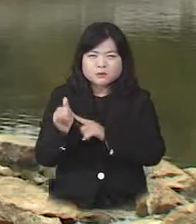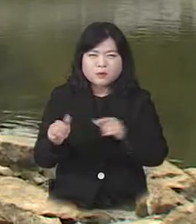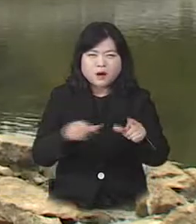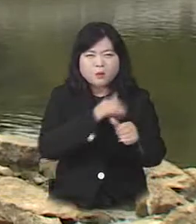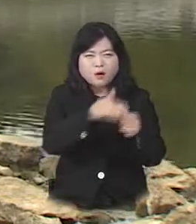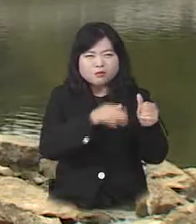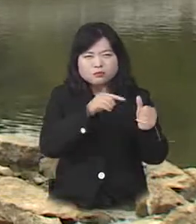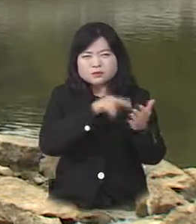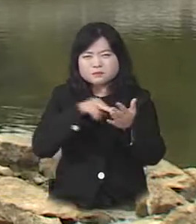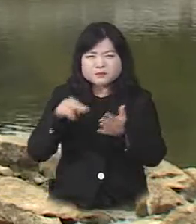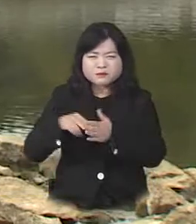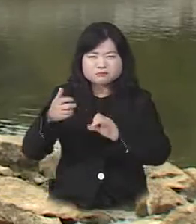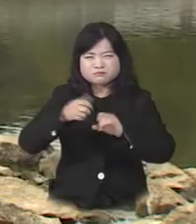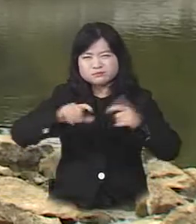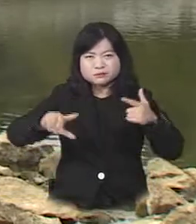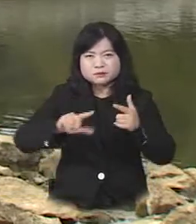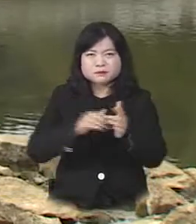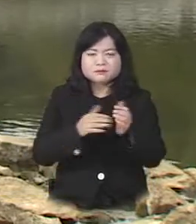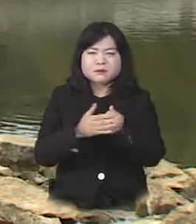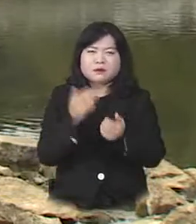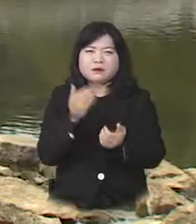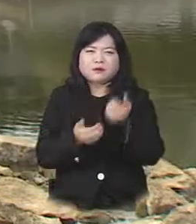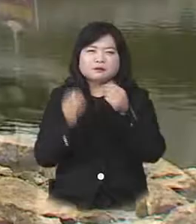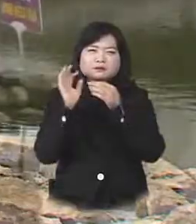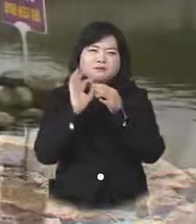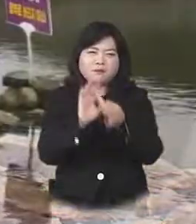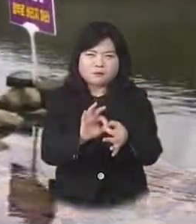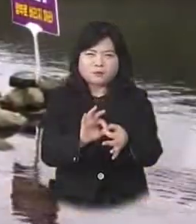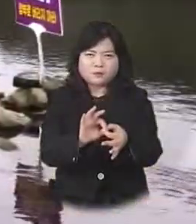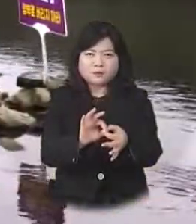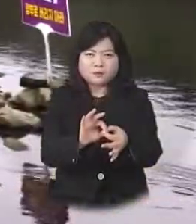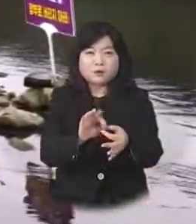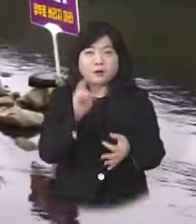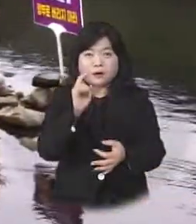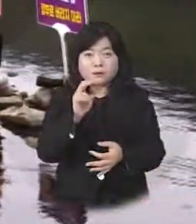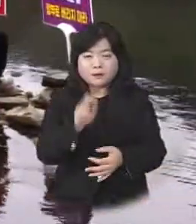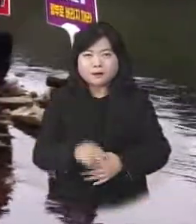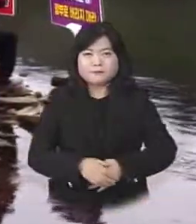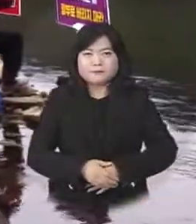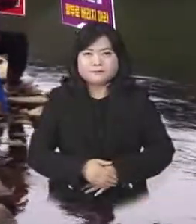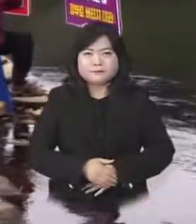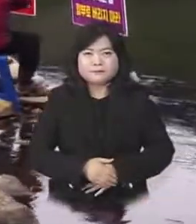환경부가 입장차를 좁히지 못하면서 갈등은 계속될 것으로 보입니다. TBC 남효주입니다.